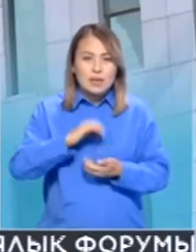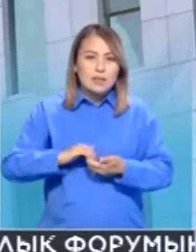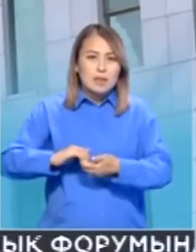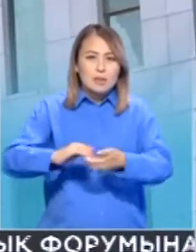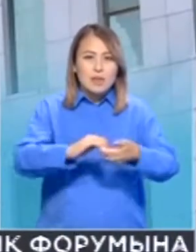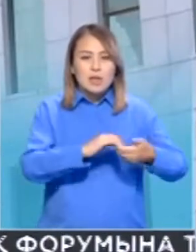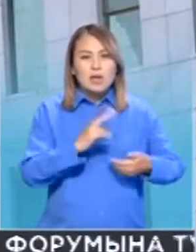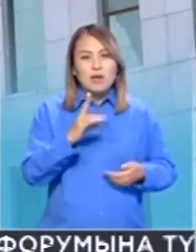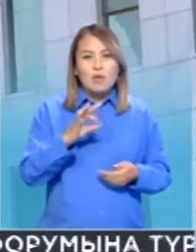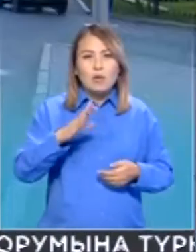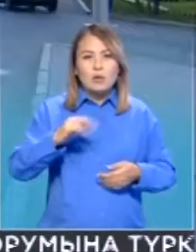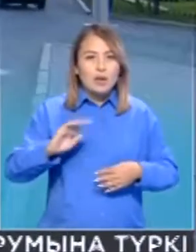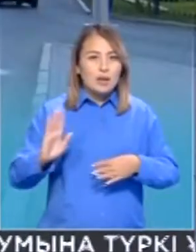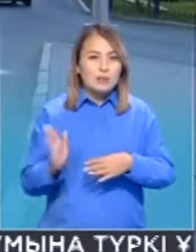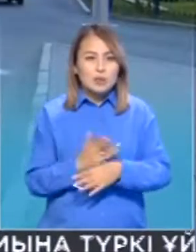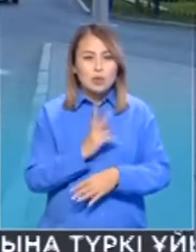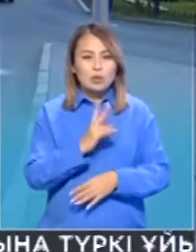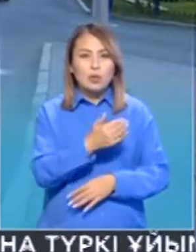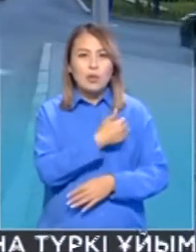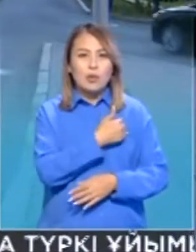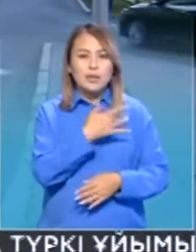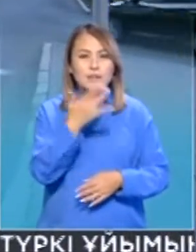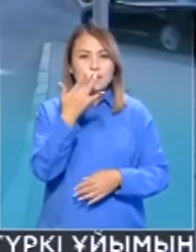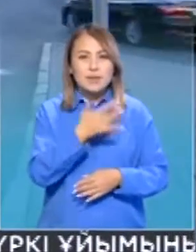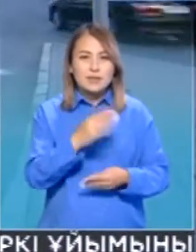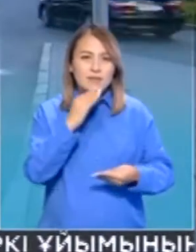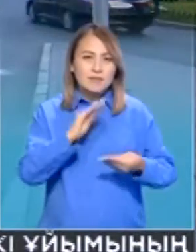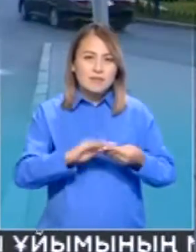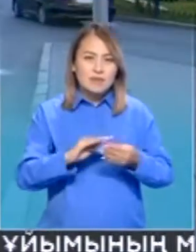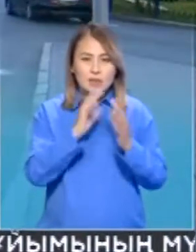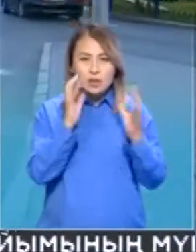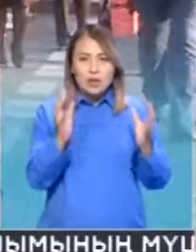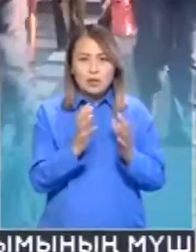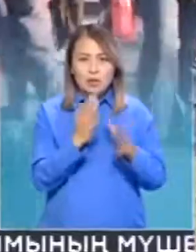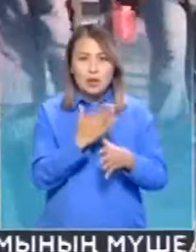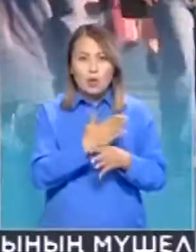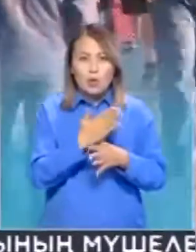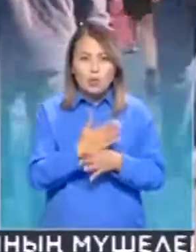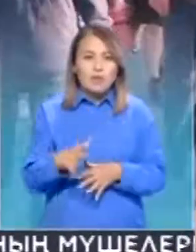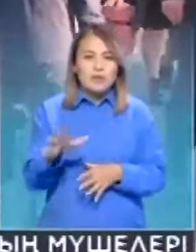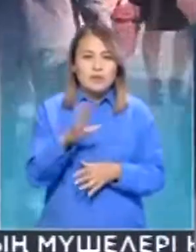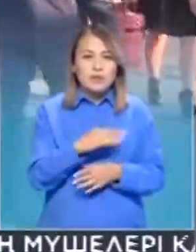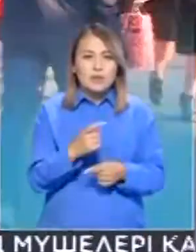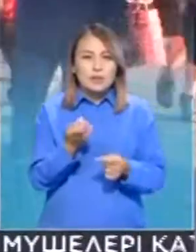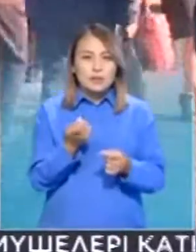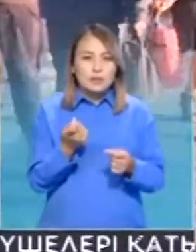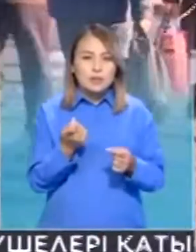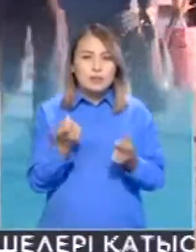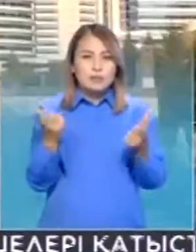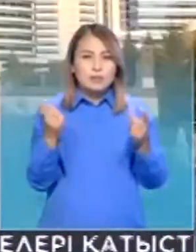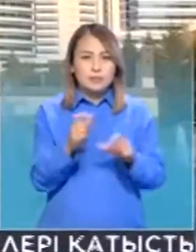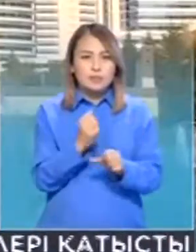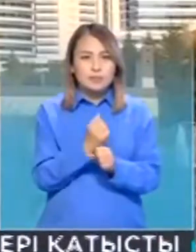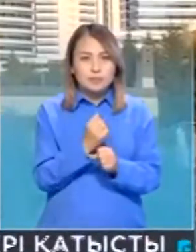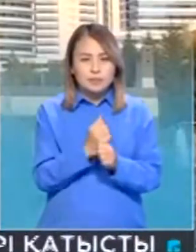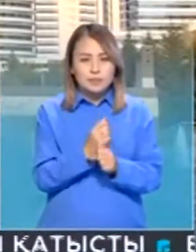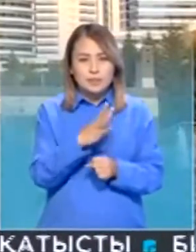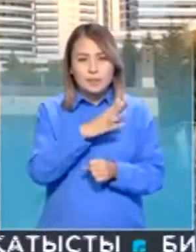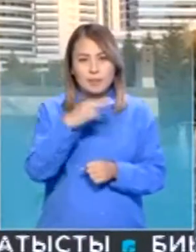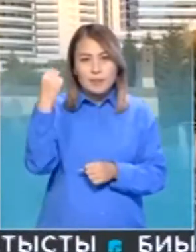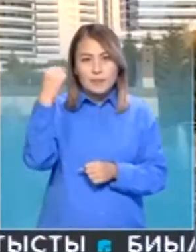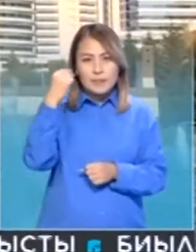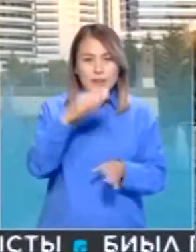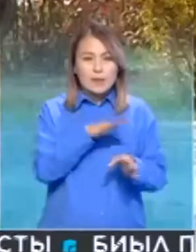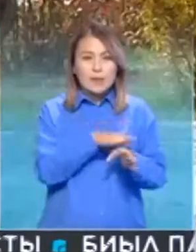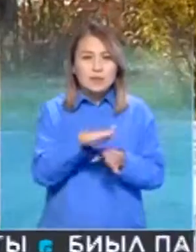квотасы алынып тасталады. Сайлауға ықпал етуді болдырмау үшін сайлау қорларына қайырымдылықтың шекті мөлшері белгіленеді. Отырыста президент жолдауын жүзеге